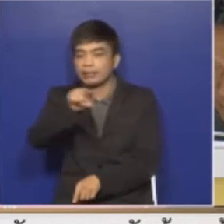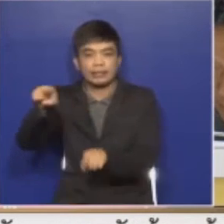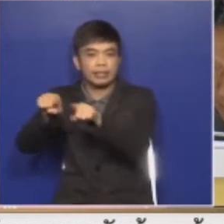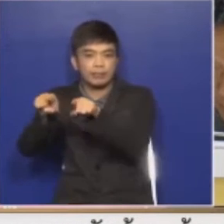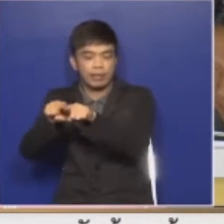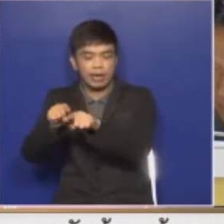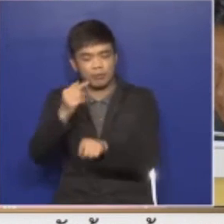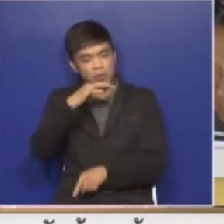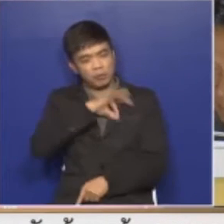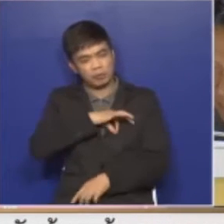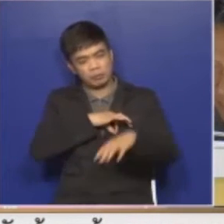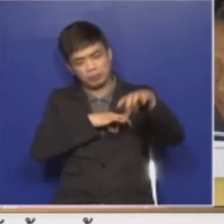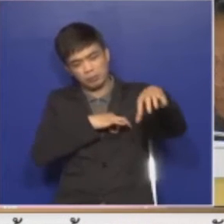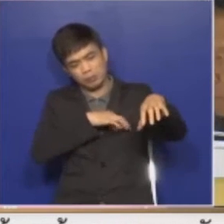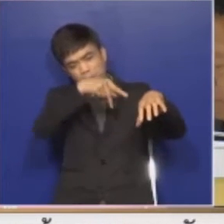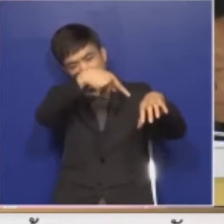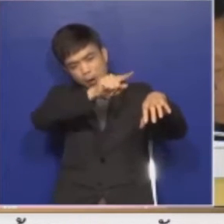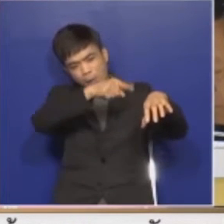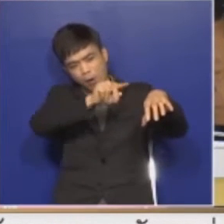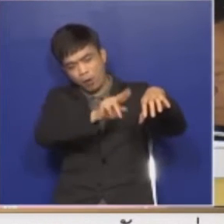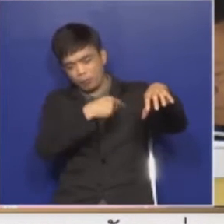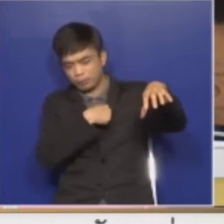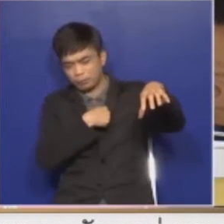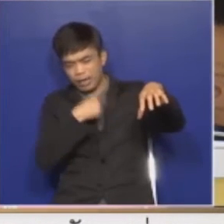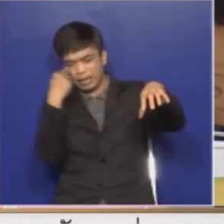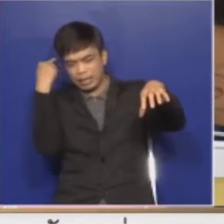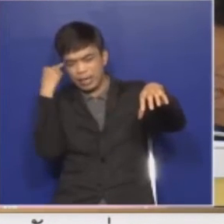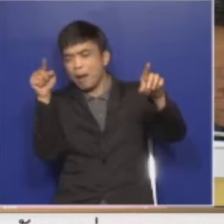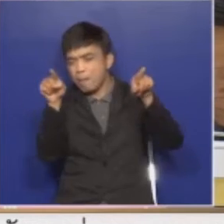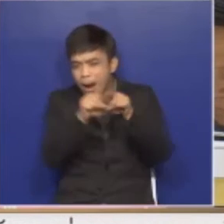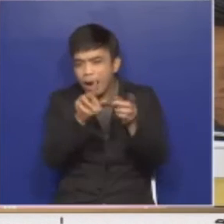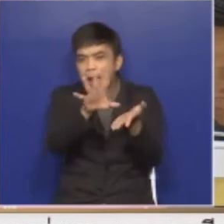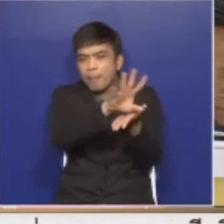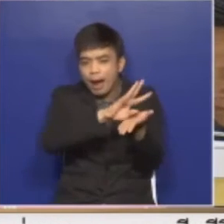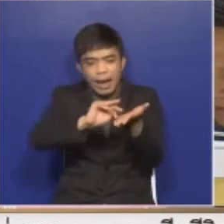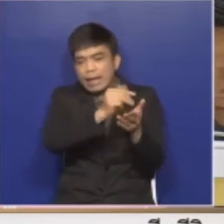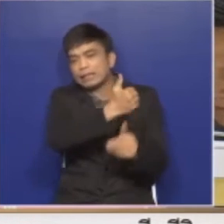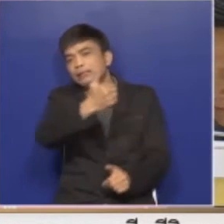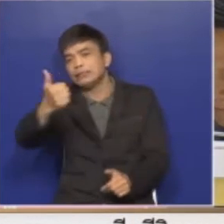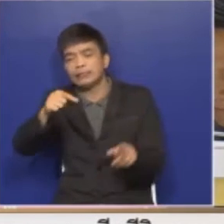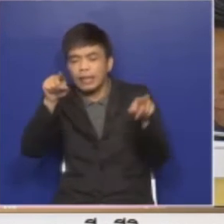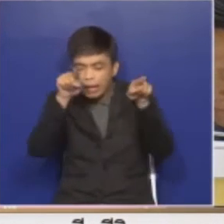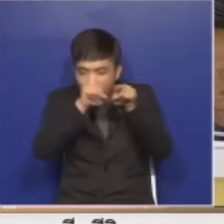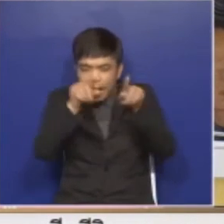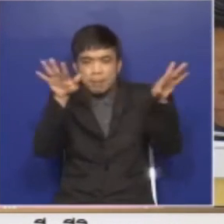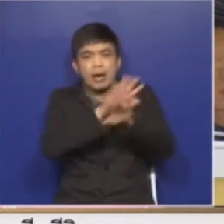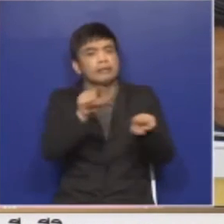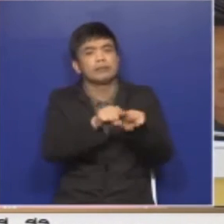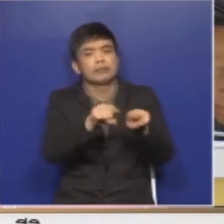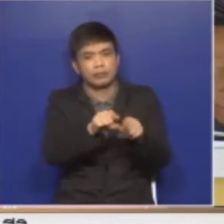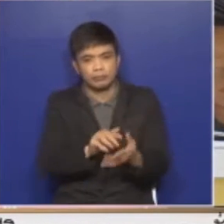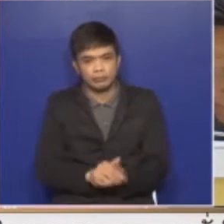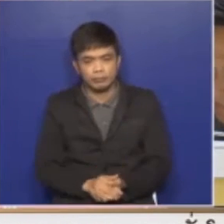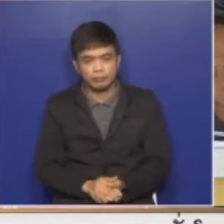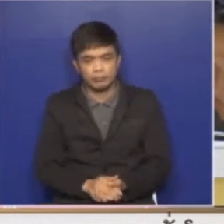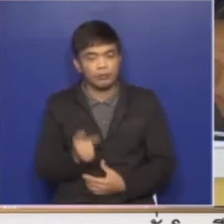สถาปนเนี่ยเหมือนกับมหาลัยสถานะการศึกษาอื่นๆครับจริงๆแล้วความหวังของพวก